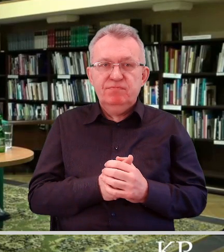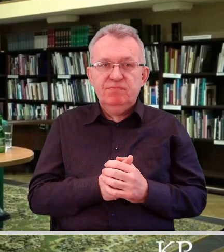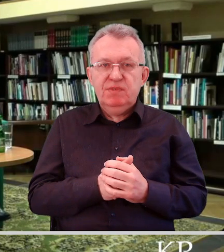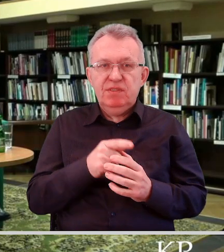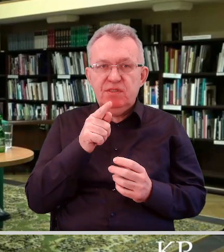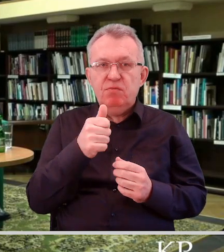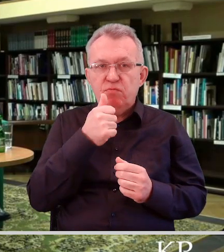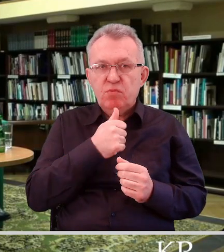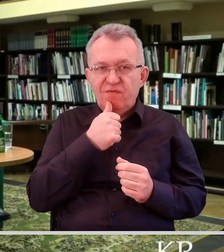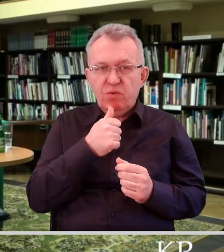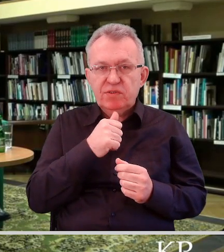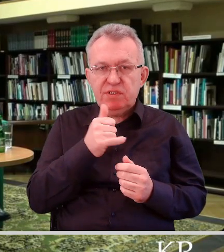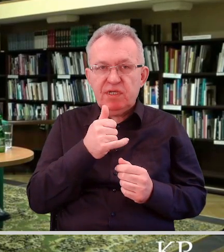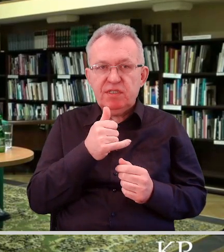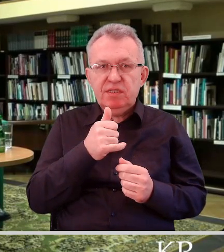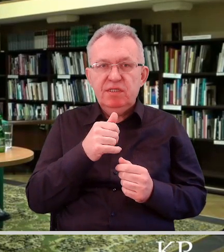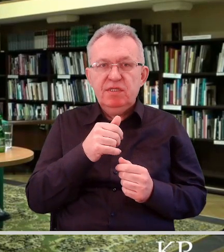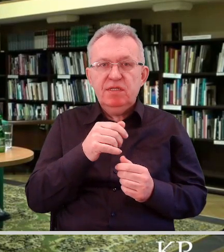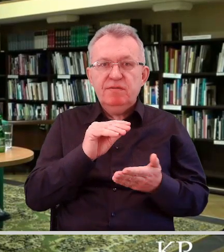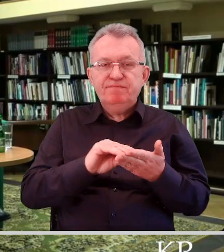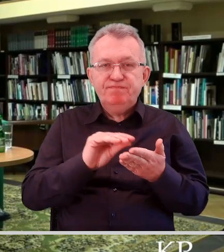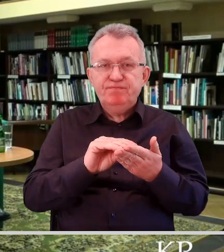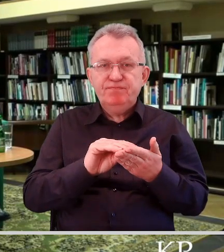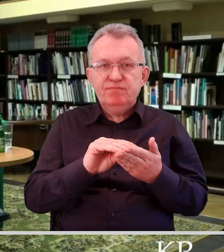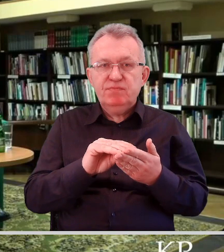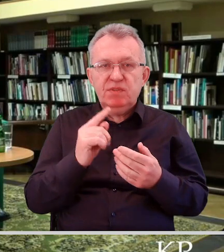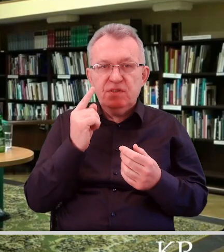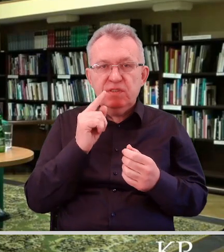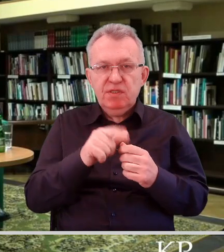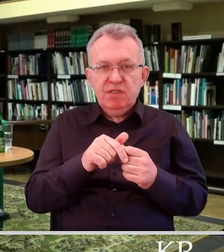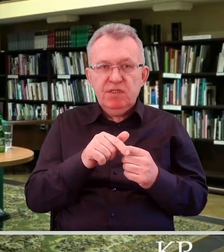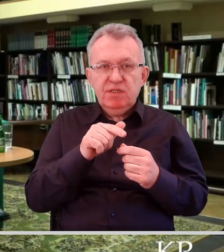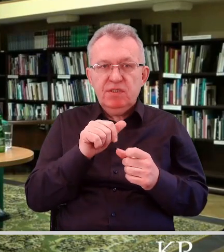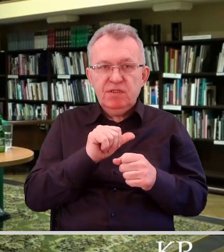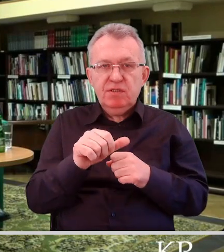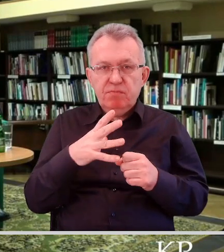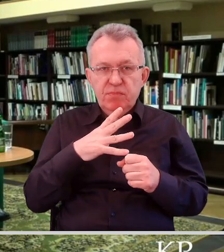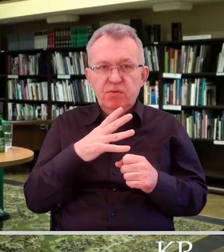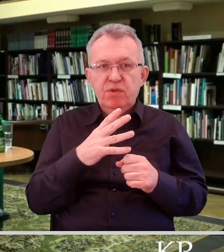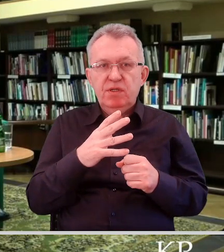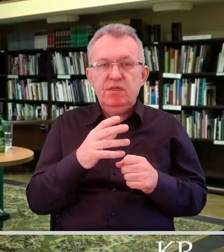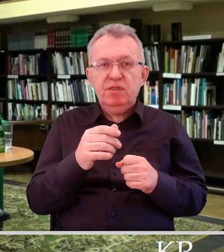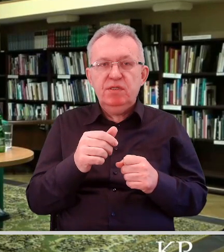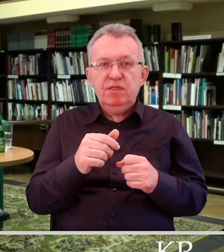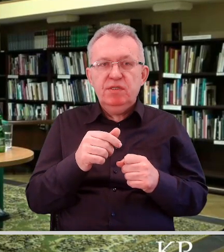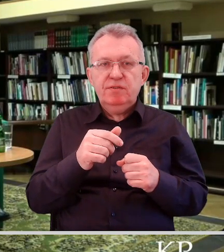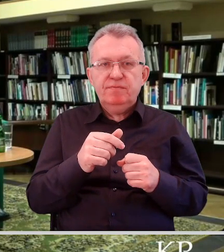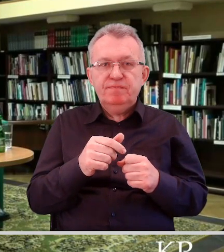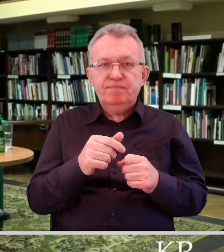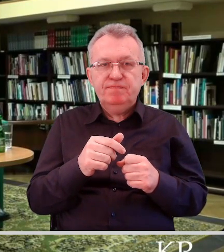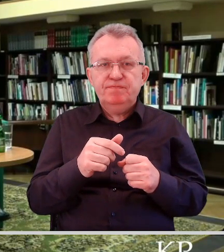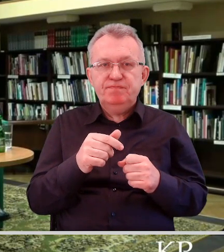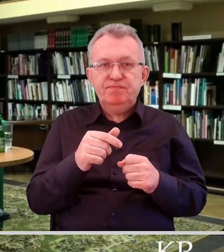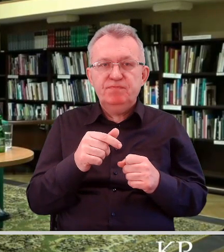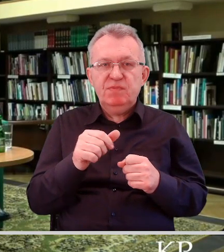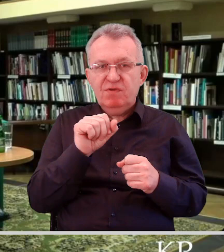przepróbowałaś się jako dramaturżka. Ja teraz sobie to uświadomiłam, że pani Furia była też, miała wersję teatralną